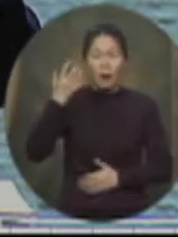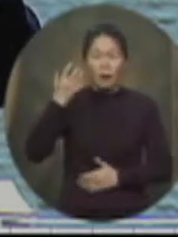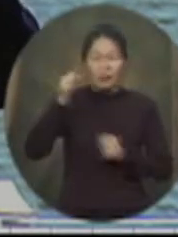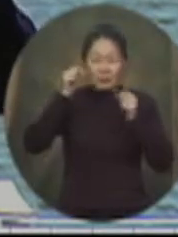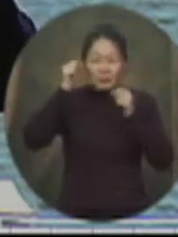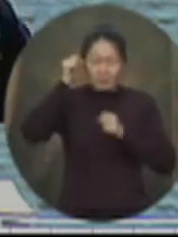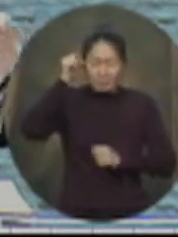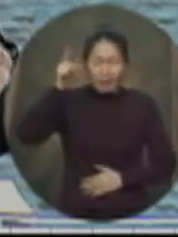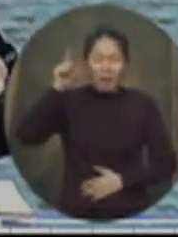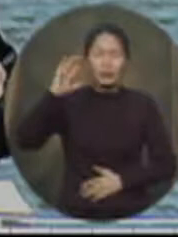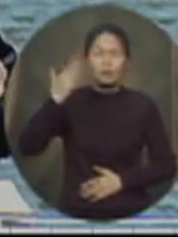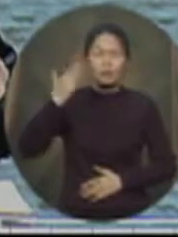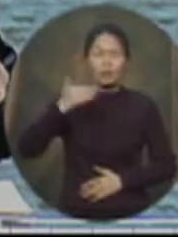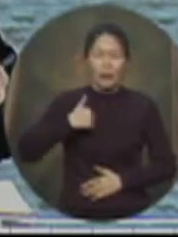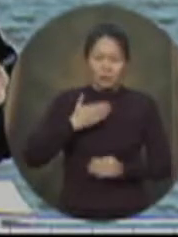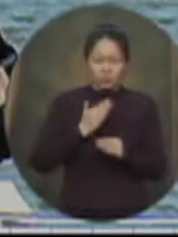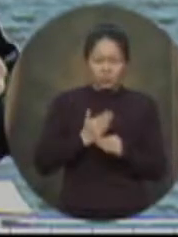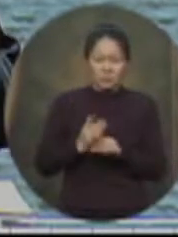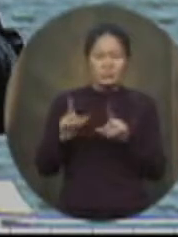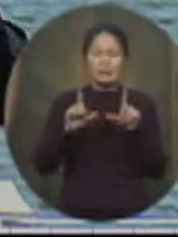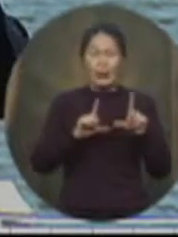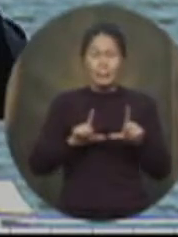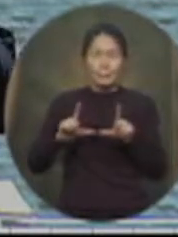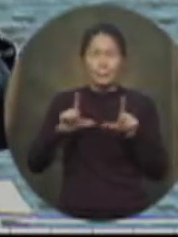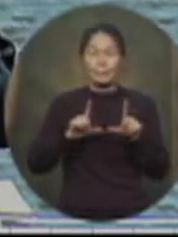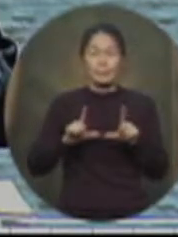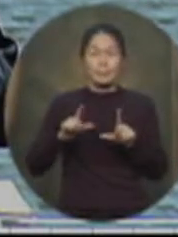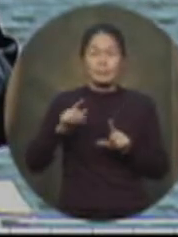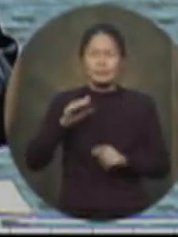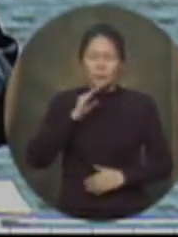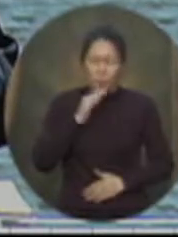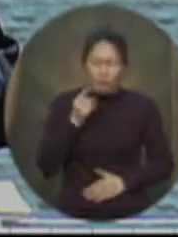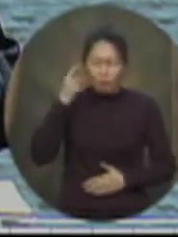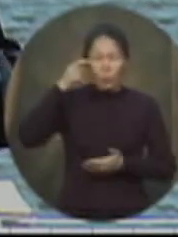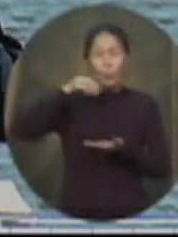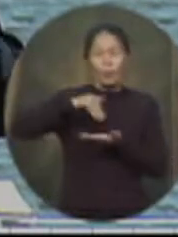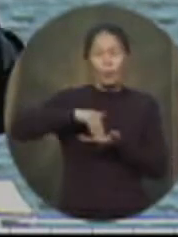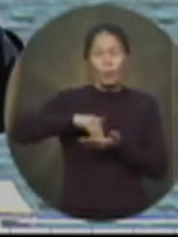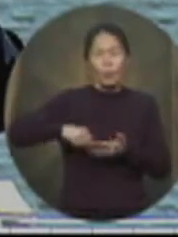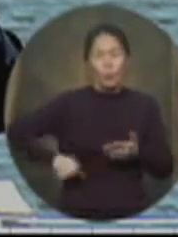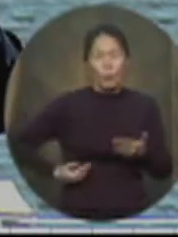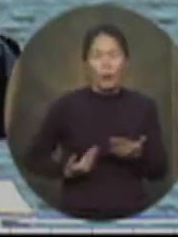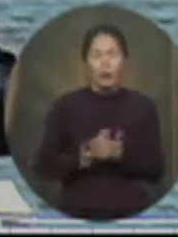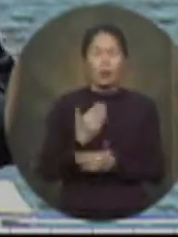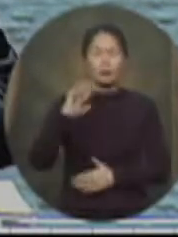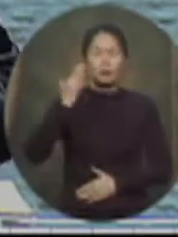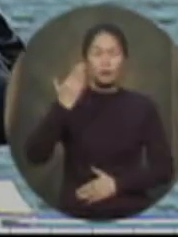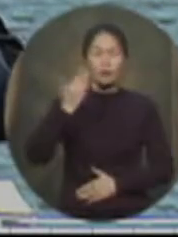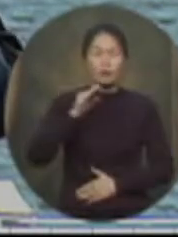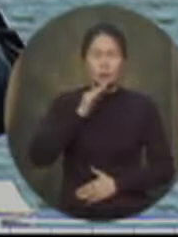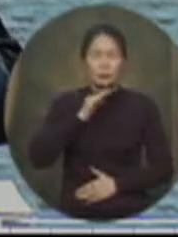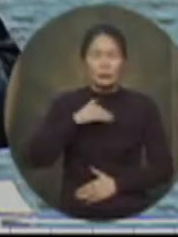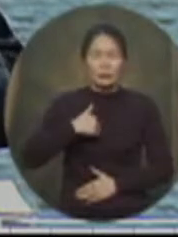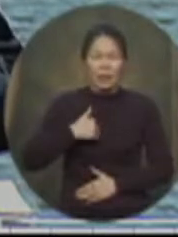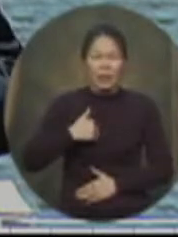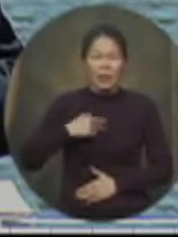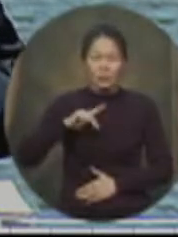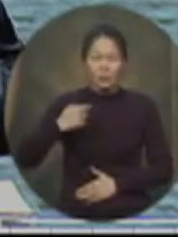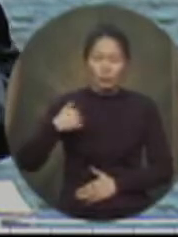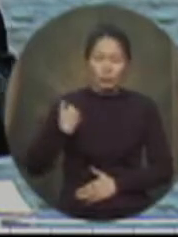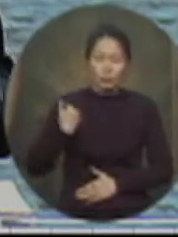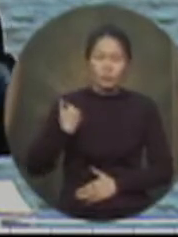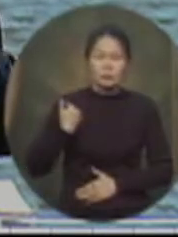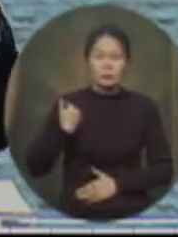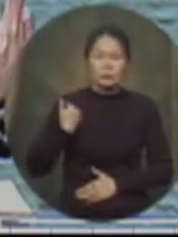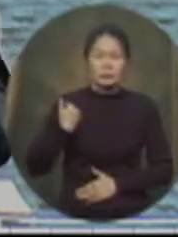나 중심으로 삼았던 3 정말 회개하고 그리고 나도 모르는 사이에 내게 일어나는